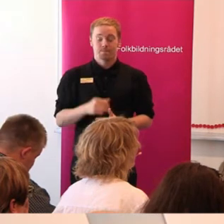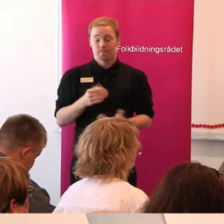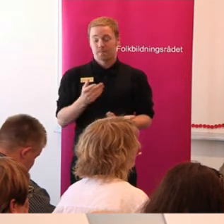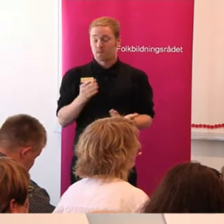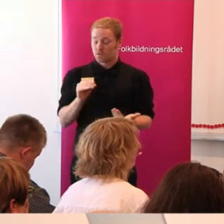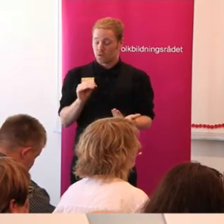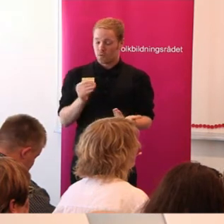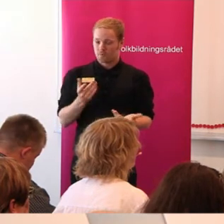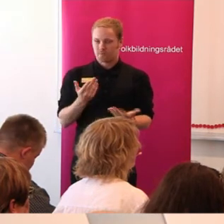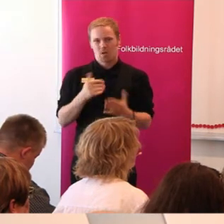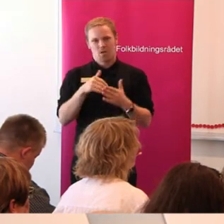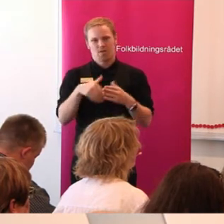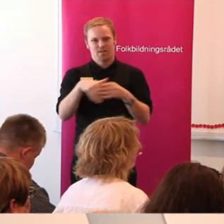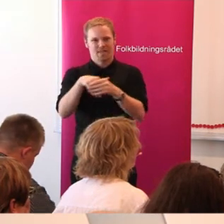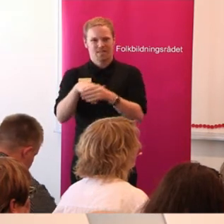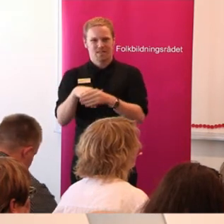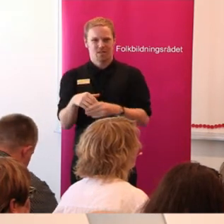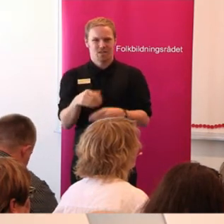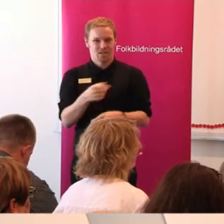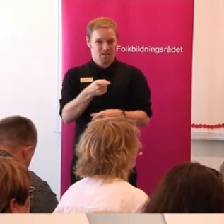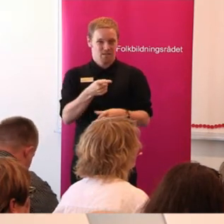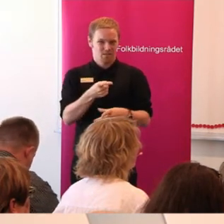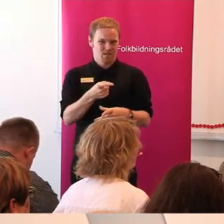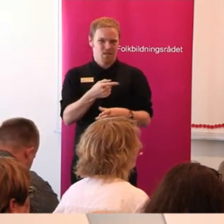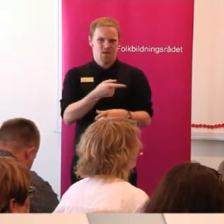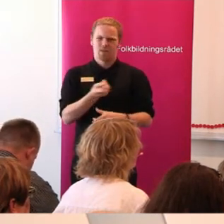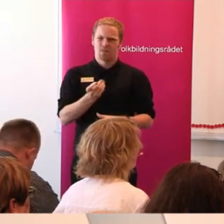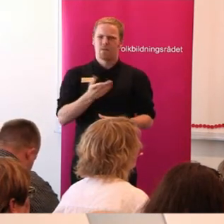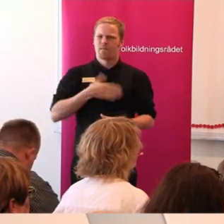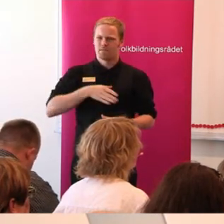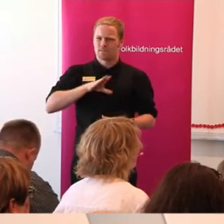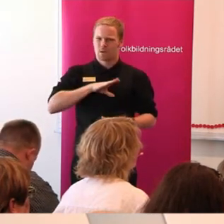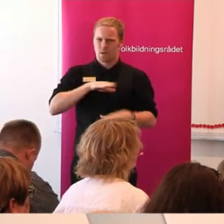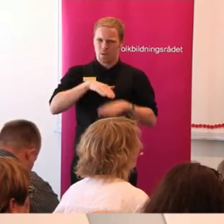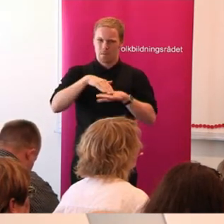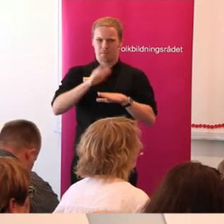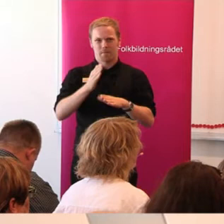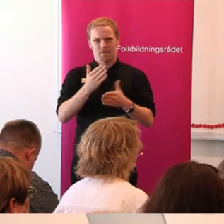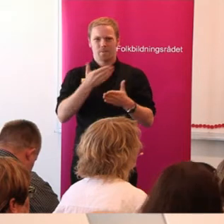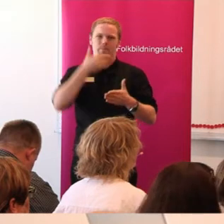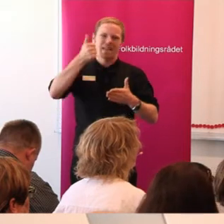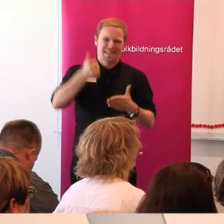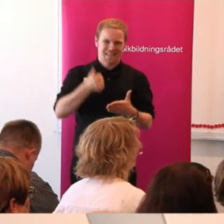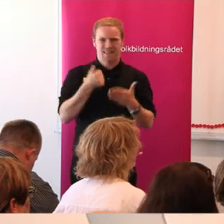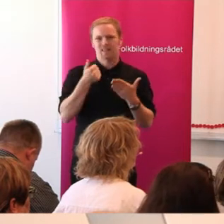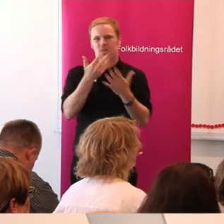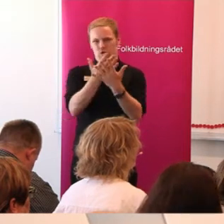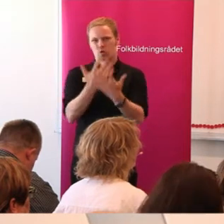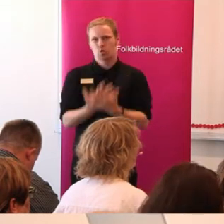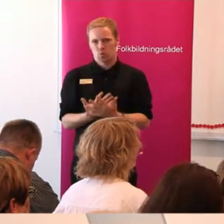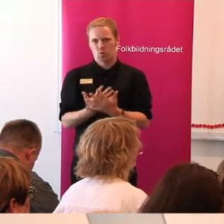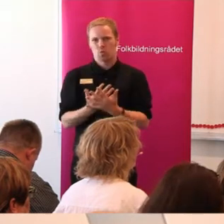Deltagarna vill också på folkhögskolan ha en bättre struktur, ja, på själva skolan.